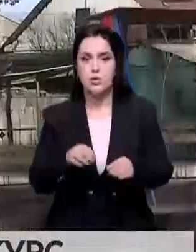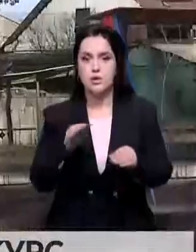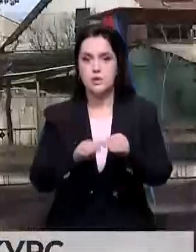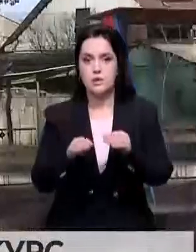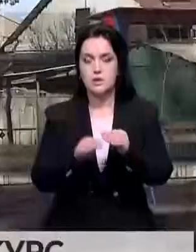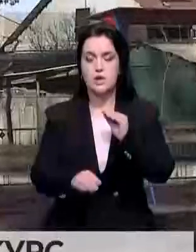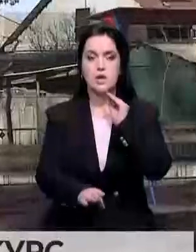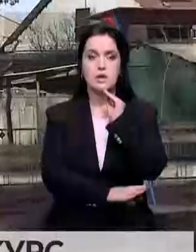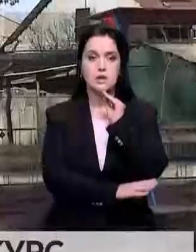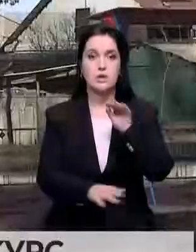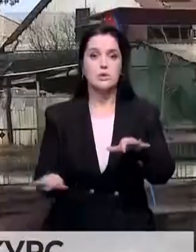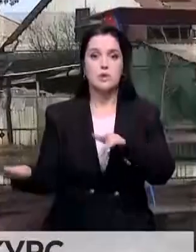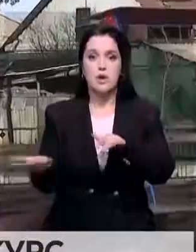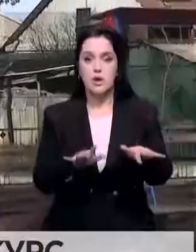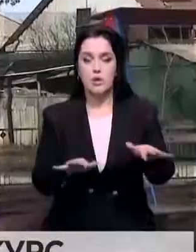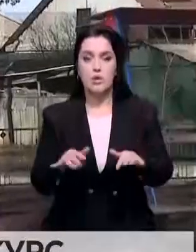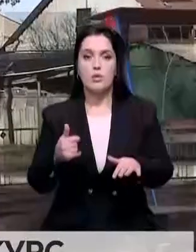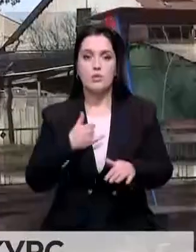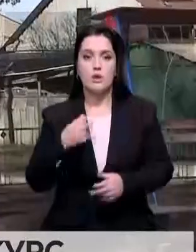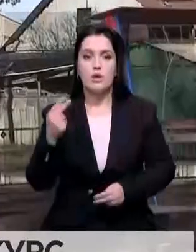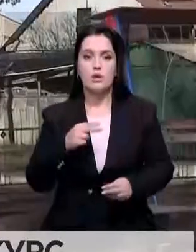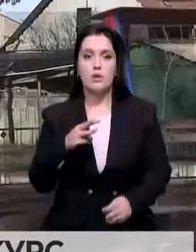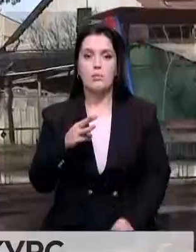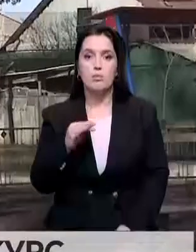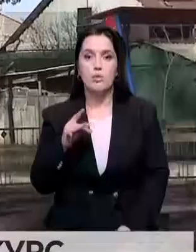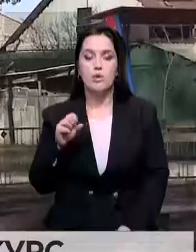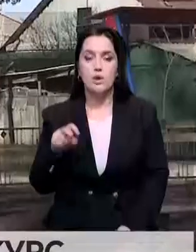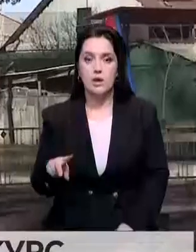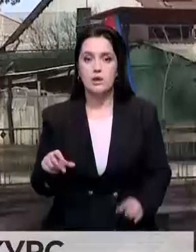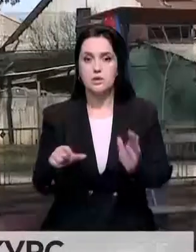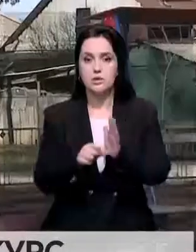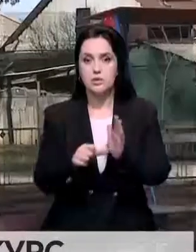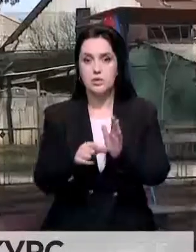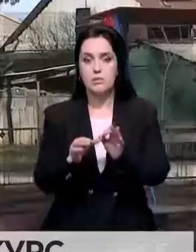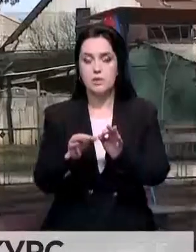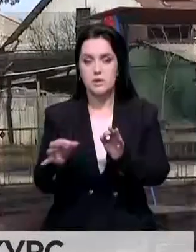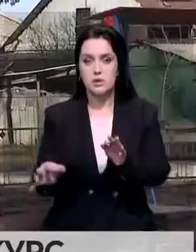деревьев. В рамках этого акции у нас нарисован мурал. Это 6-й микрорайон.